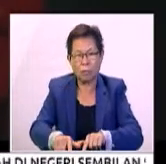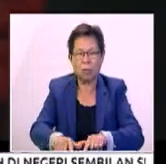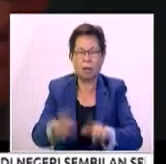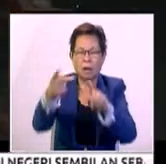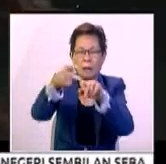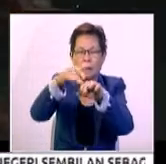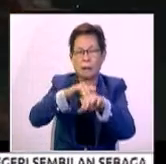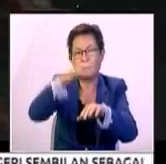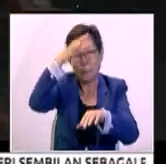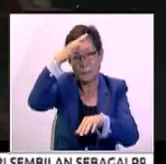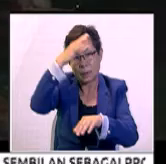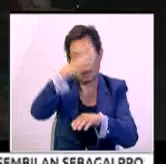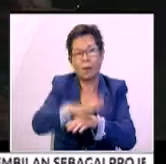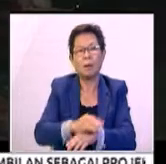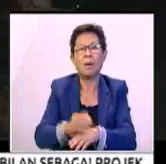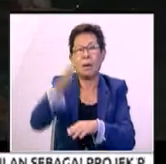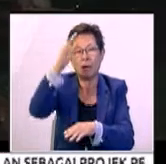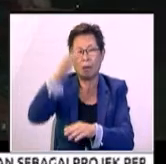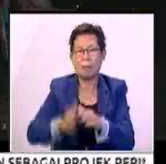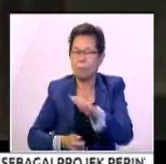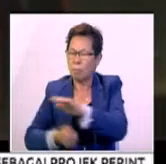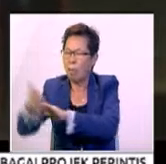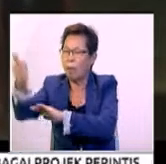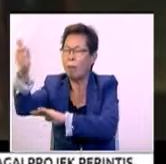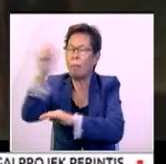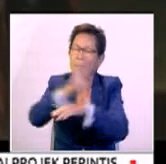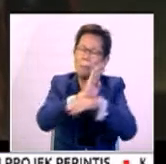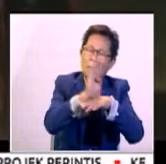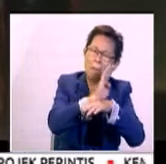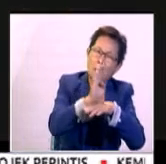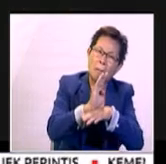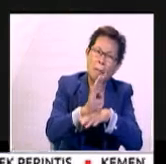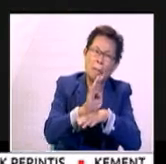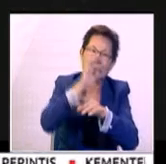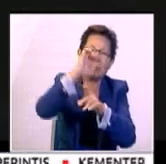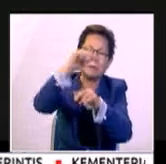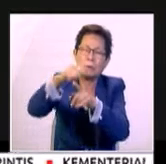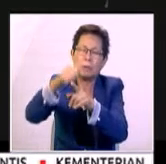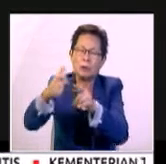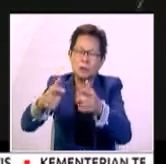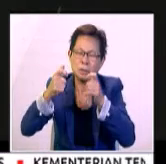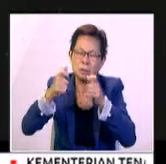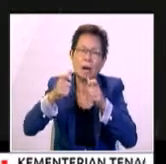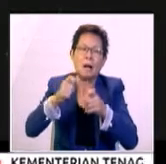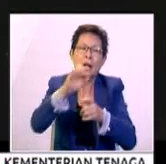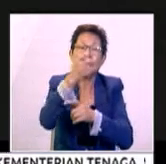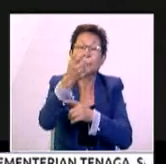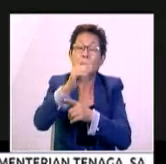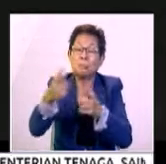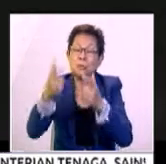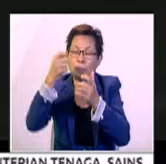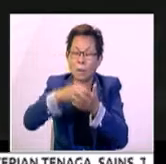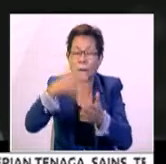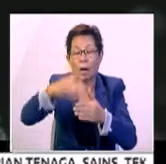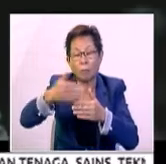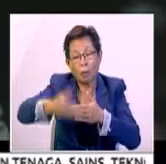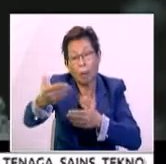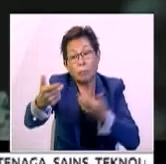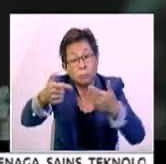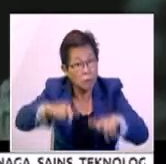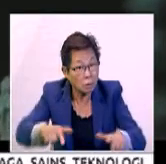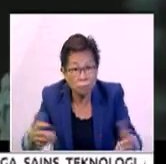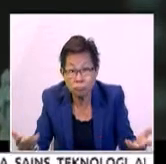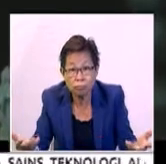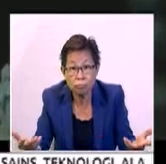kepada ayahnya juga melarikan diri apabila perniagaannya ditipu skim cepat kaya. Apakah akan terjadi seterusnya?